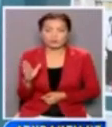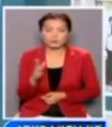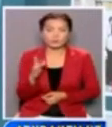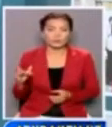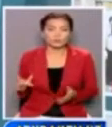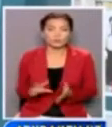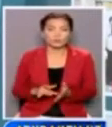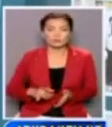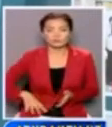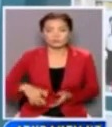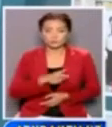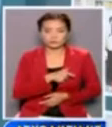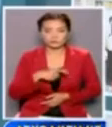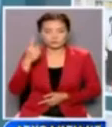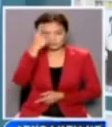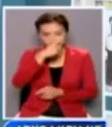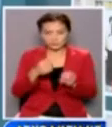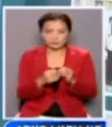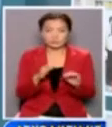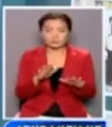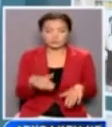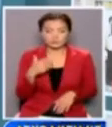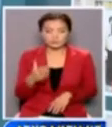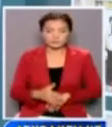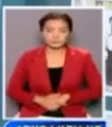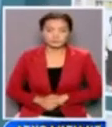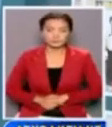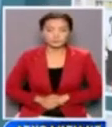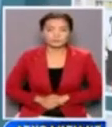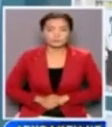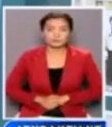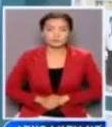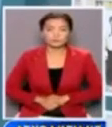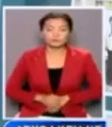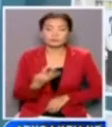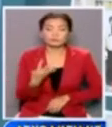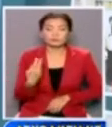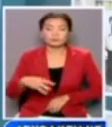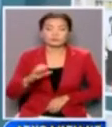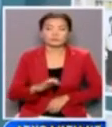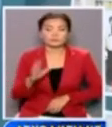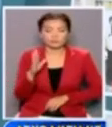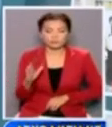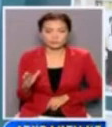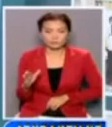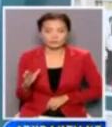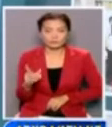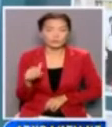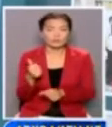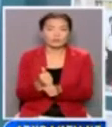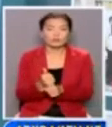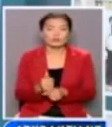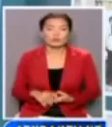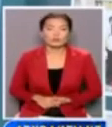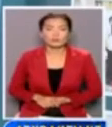городу дебаты пройдет 10 местах с 14 по 30 сентября самый главный